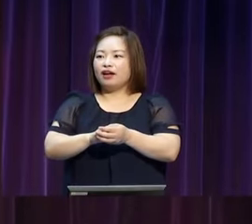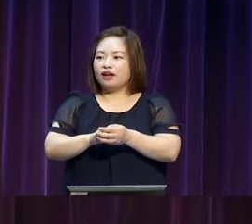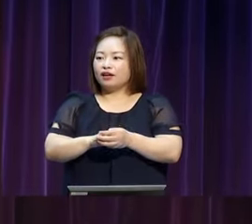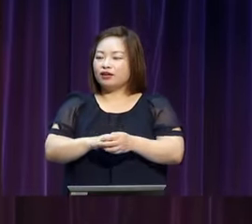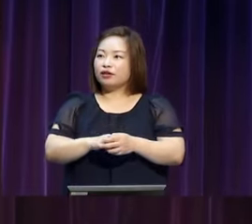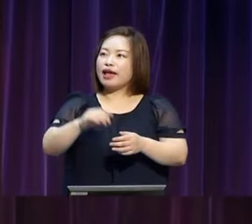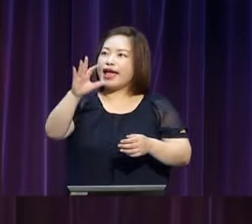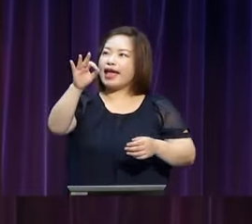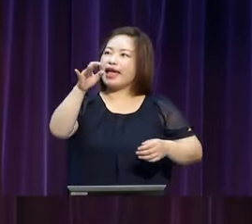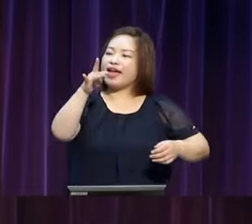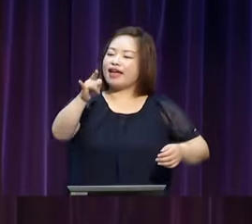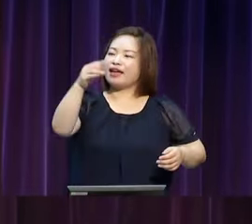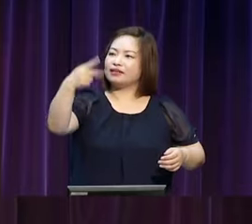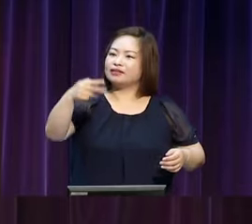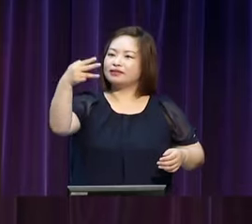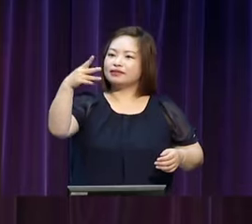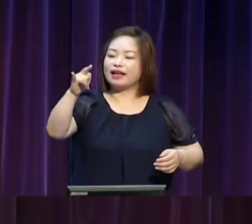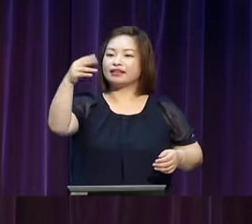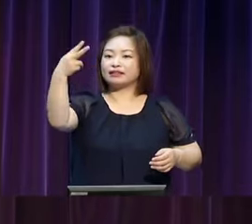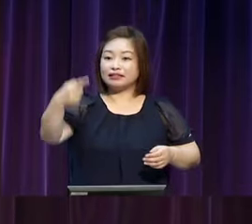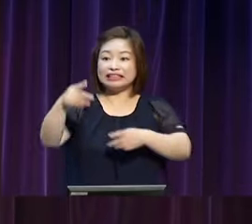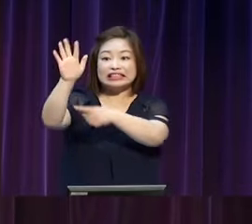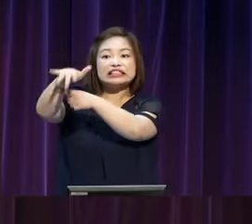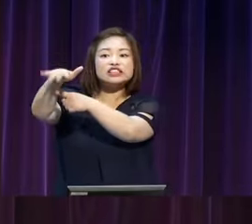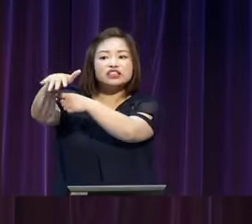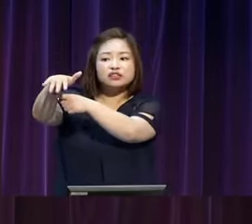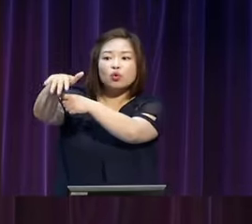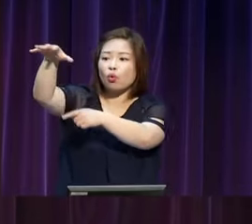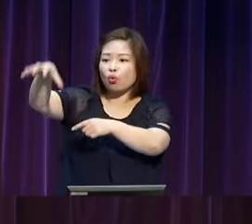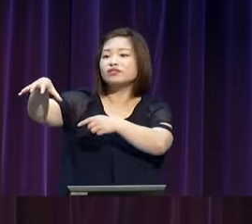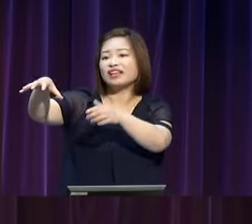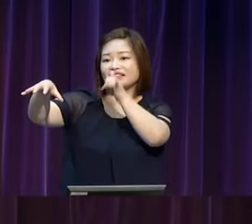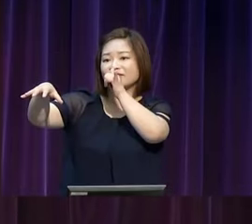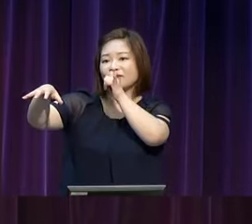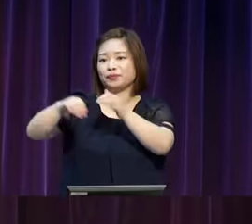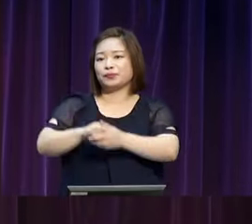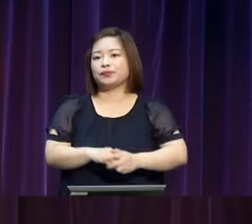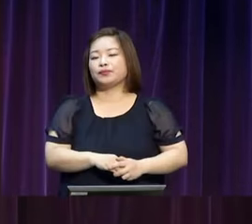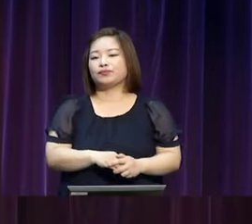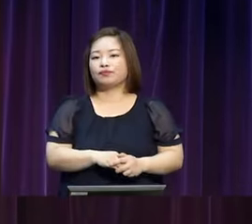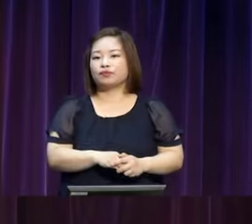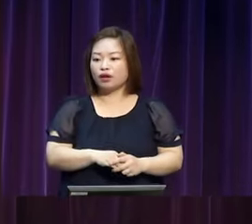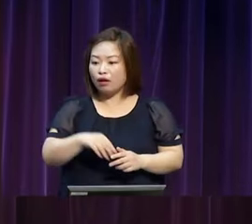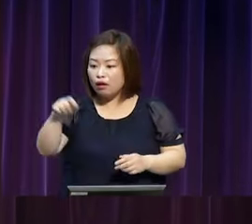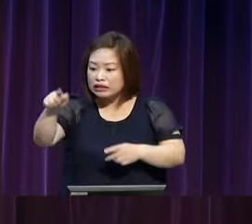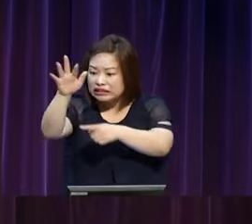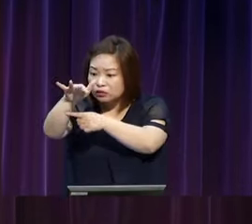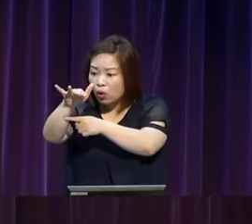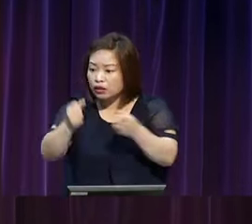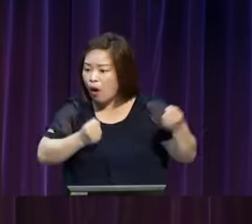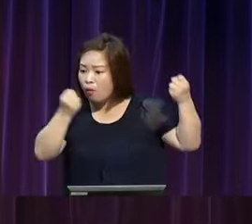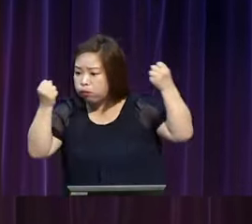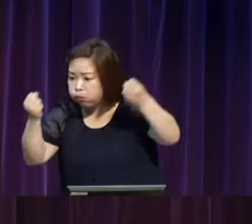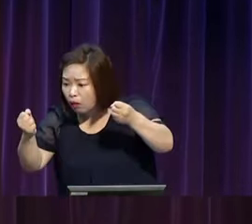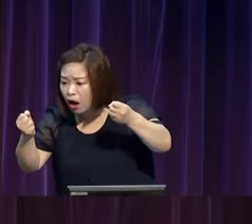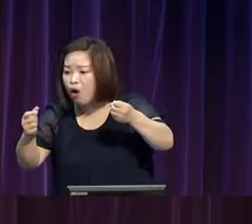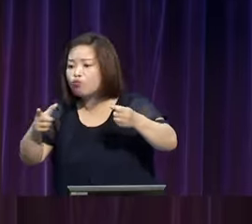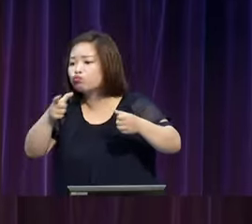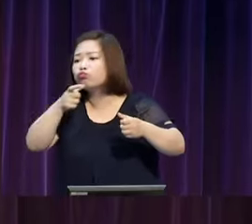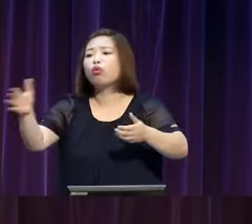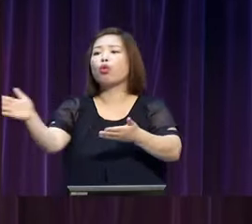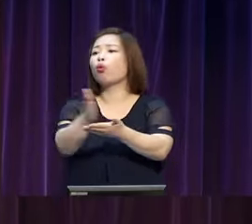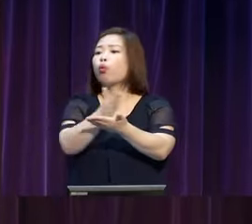좀 시골이에요. 시골인데 물이 별로 없어요.